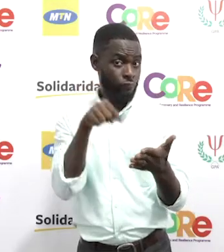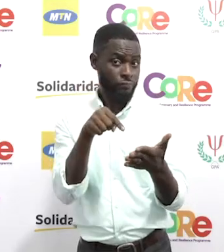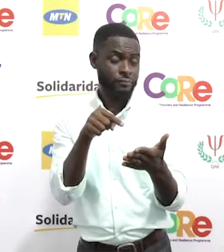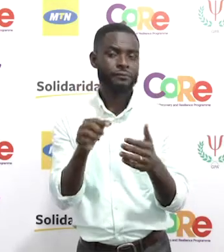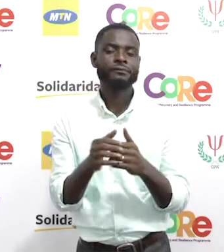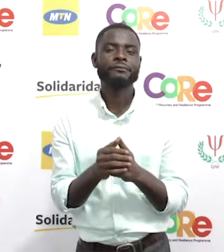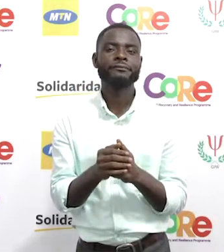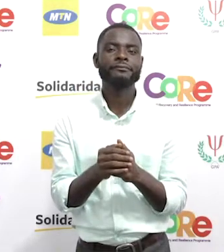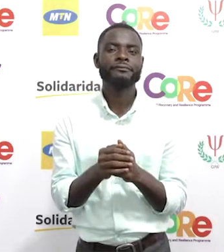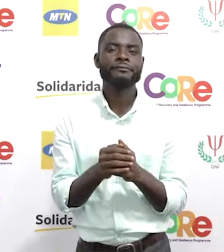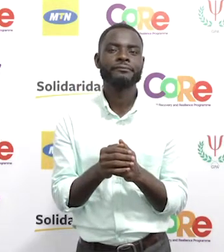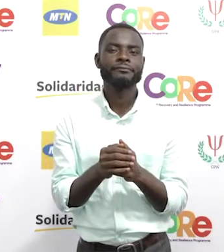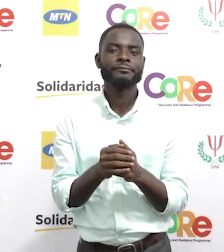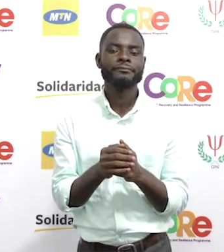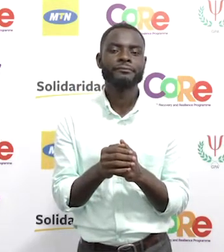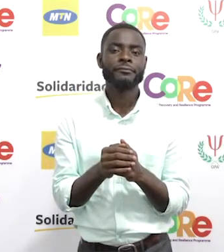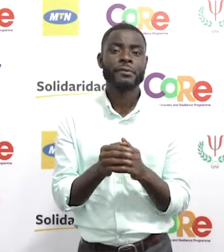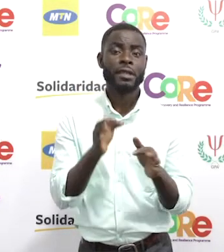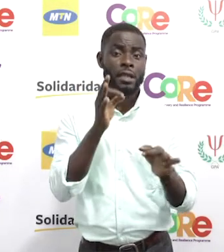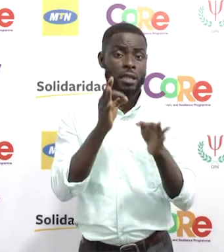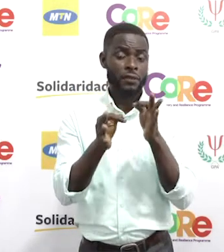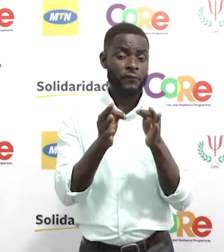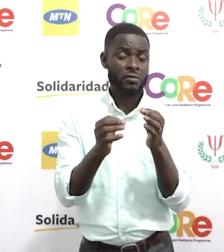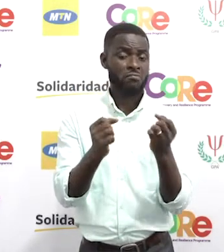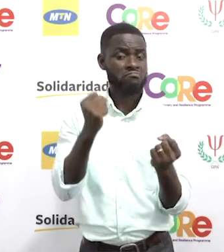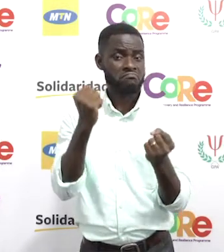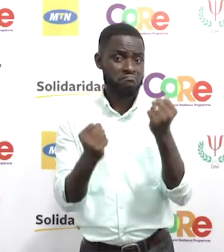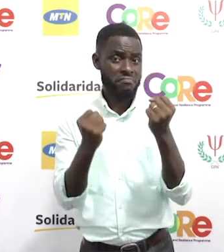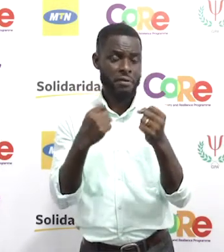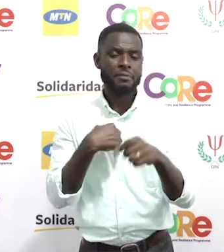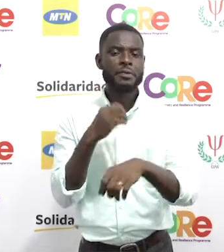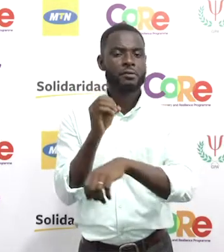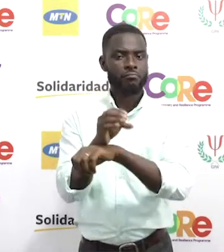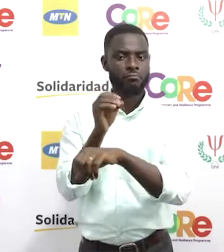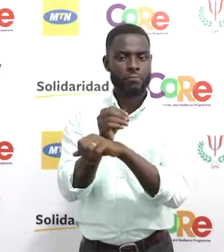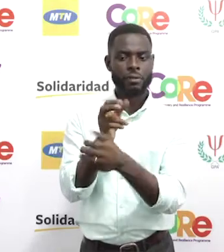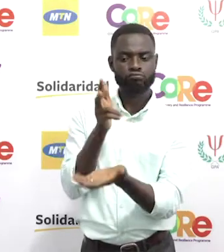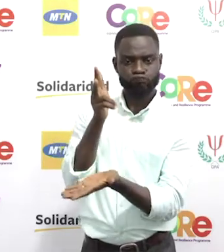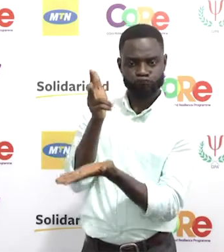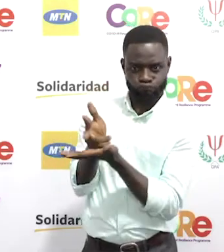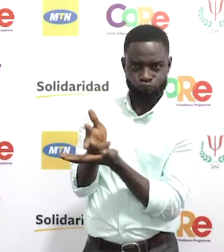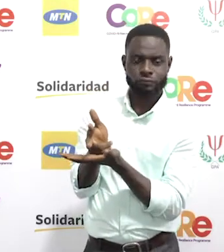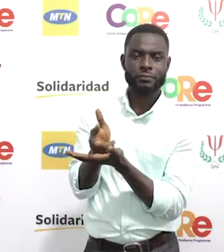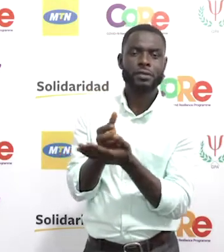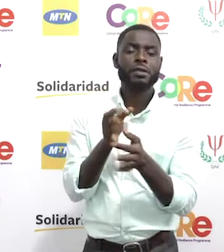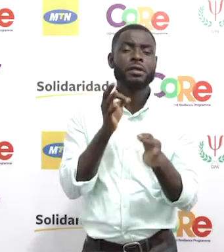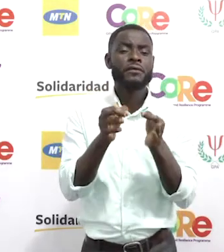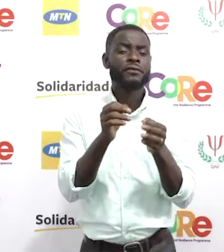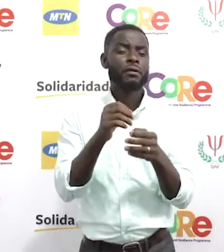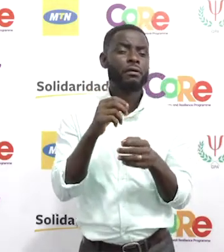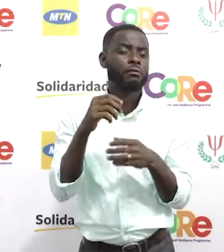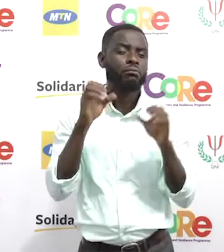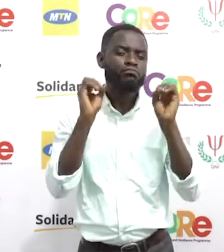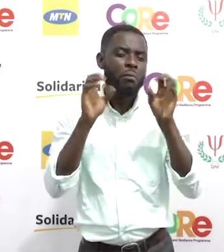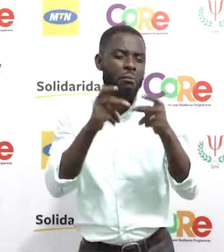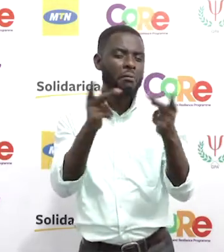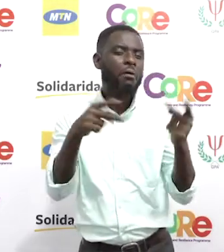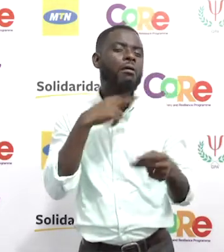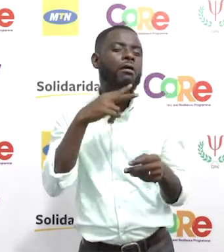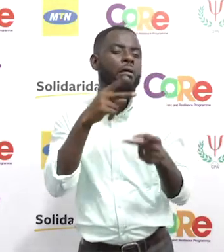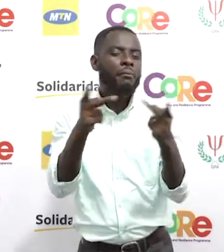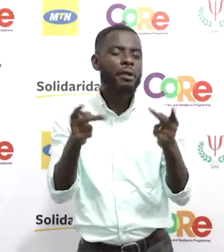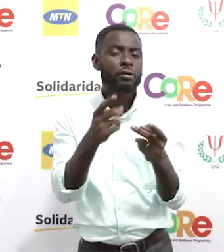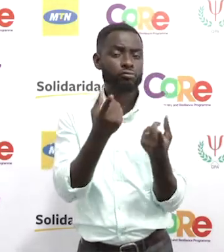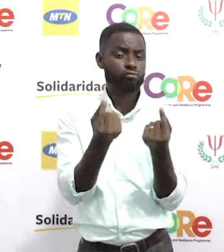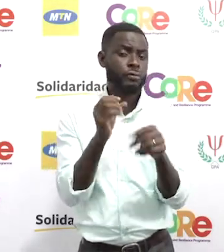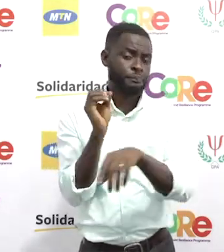hoe. Ma wobonga ni ochi ke ya heko. Ni ho bejen. Ni o dwen mu akabushi. Ke fe